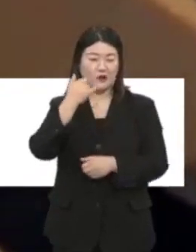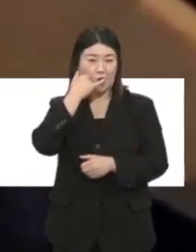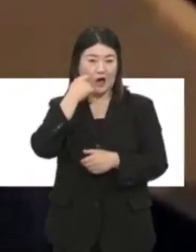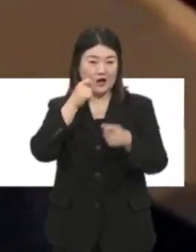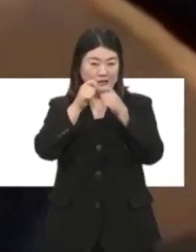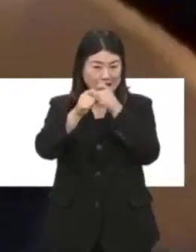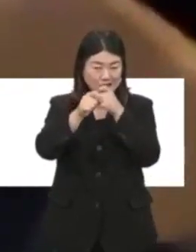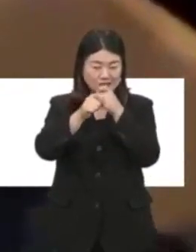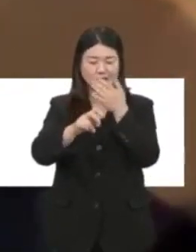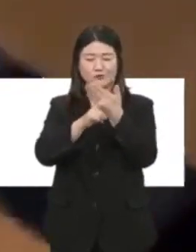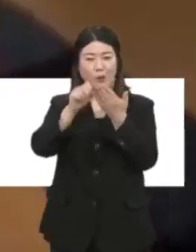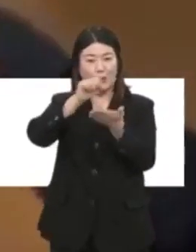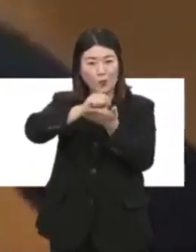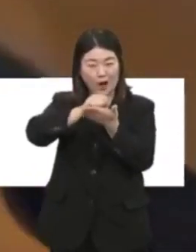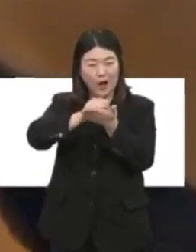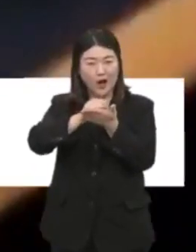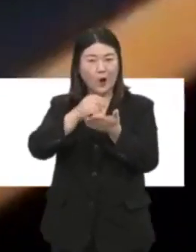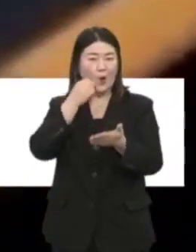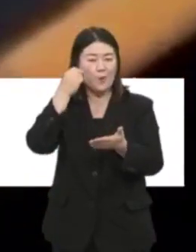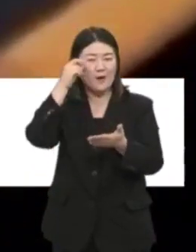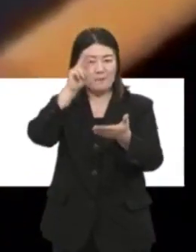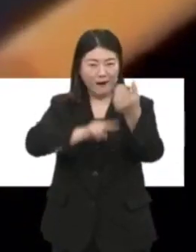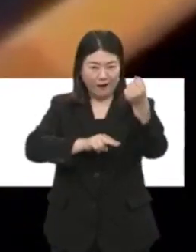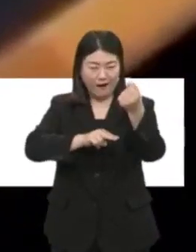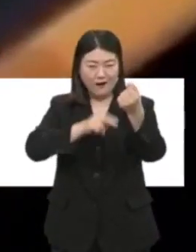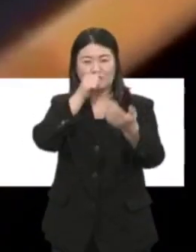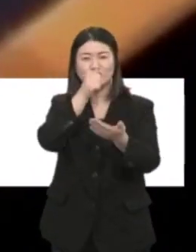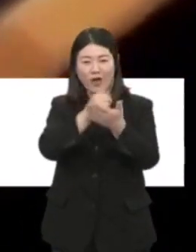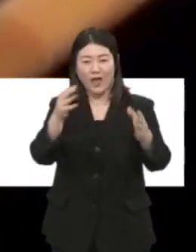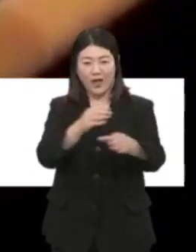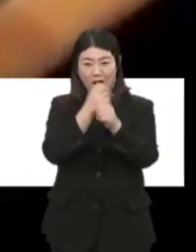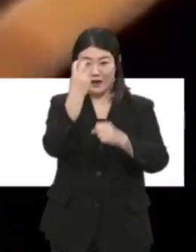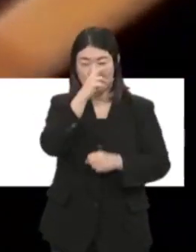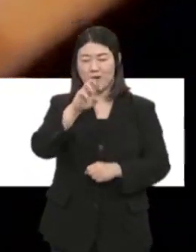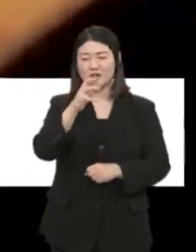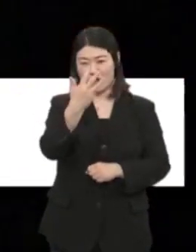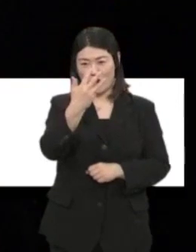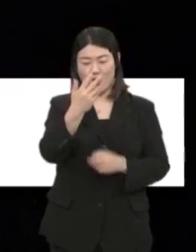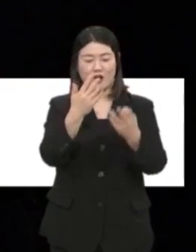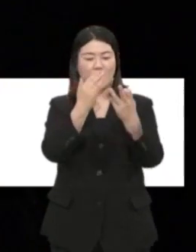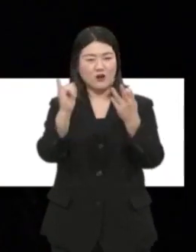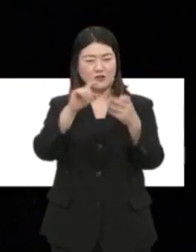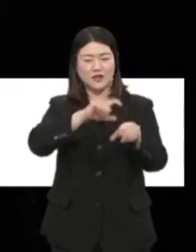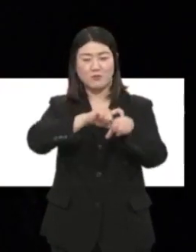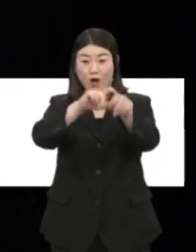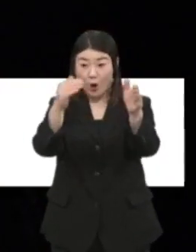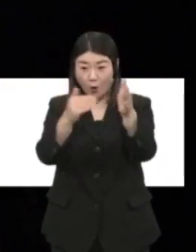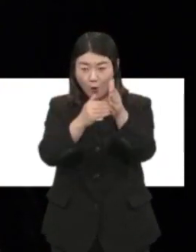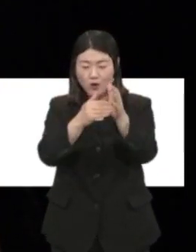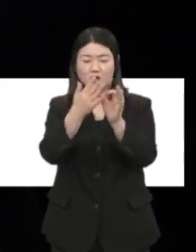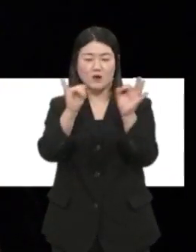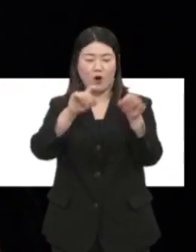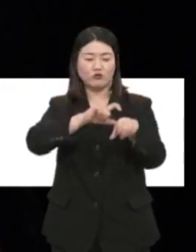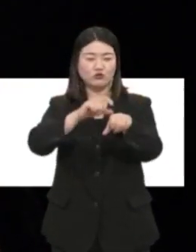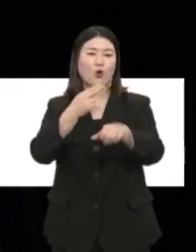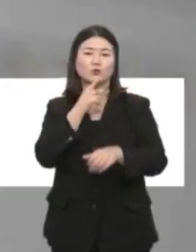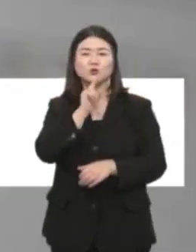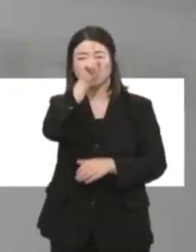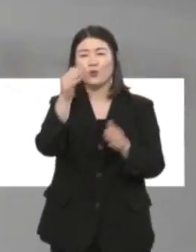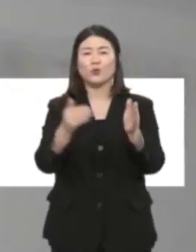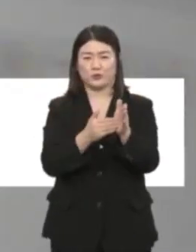전화 금융 상이나 불법 도박 사이트 등에 팔아넘긴 혐의로 브로크 총책 48살 AC 등 133명을 구속 명을